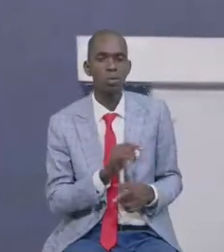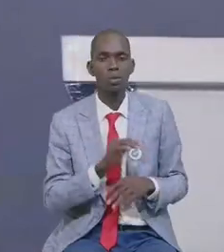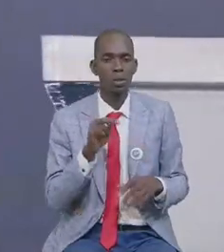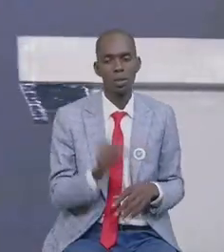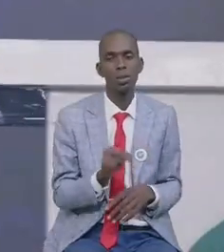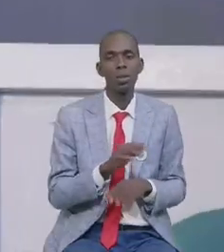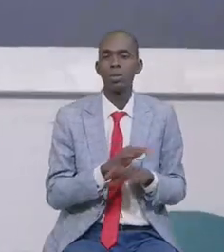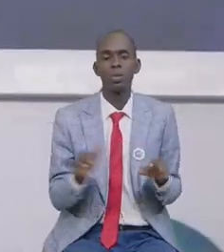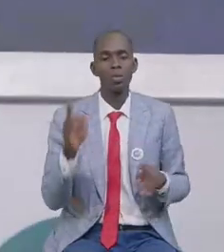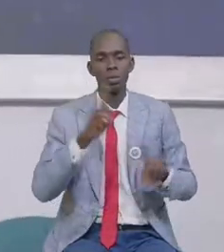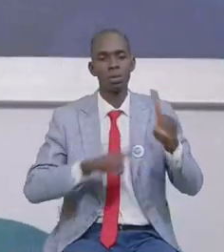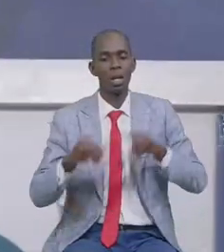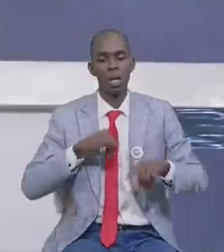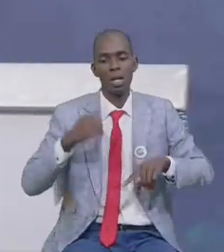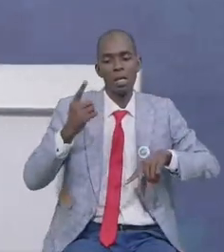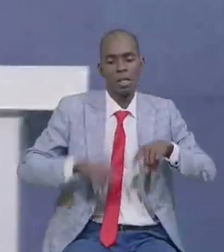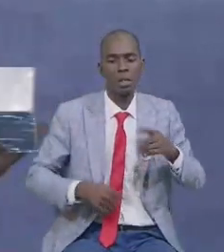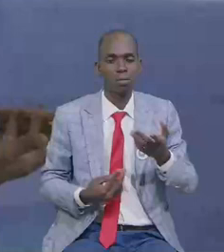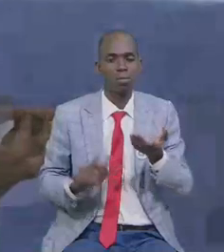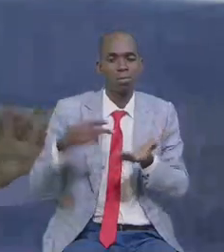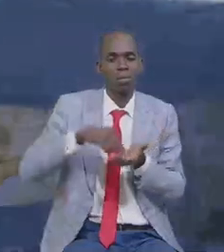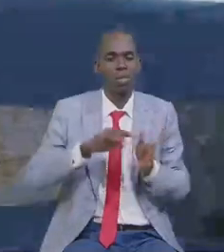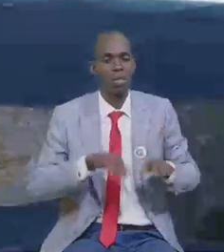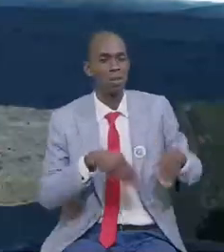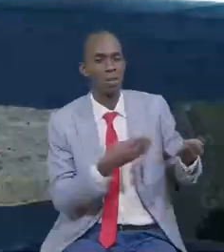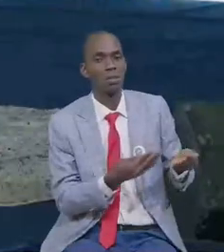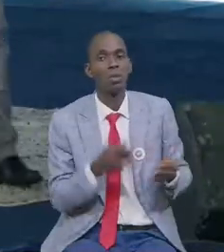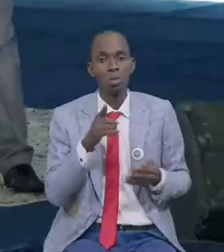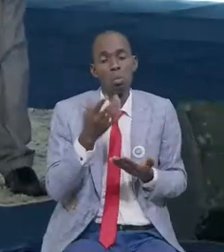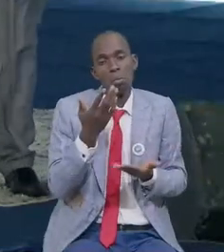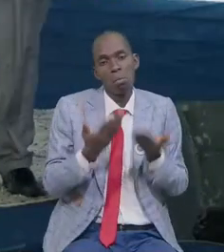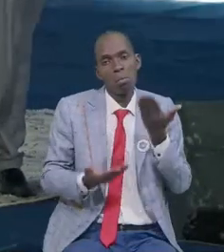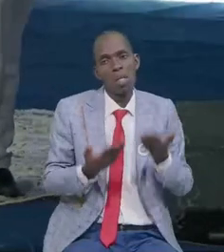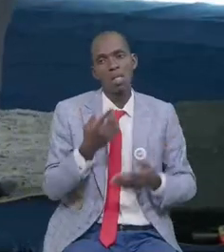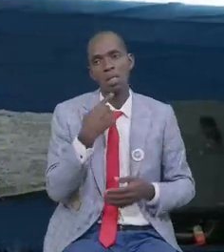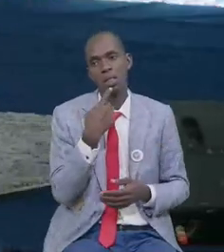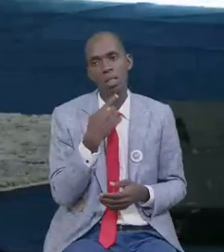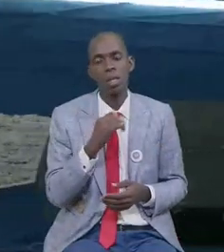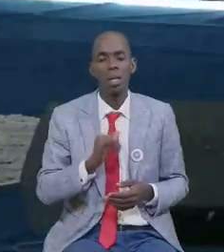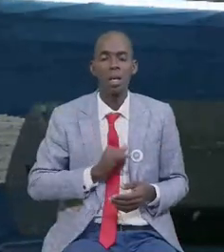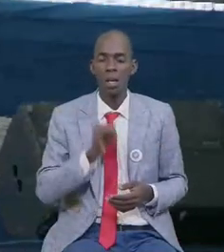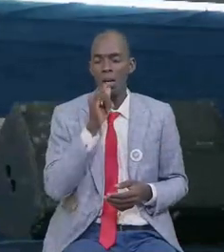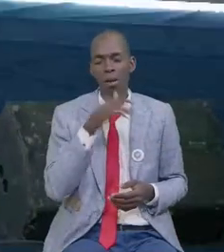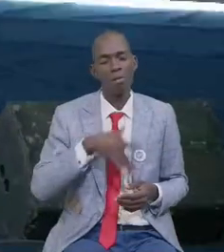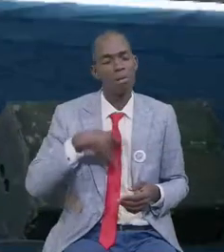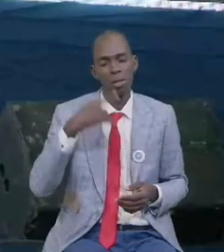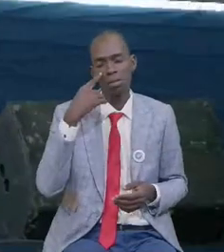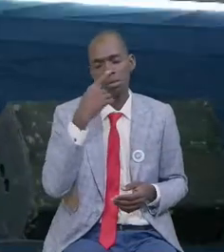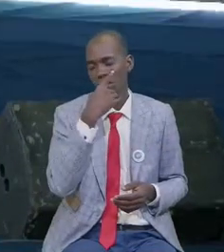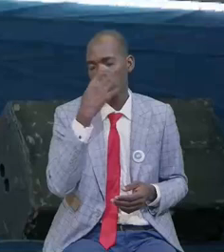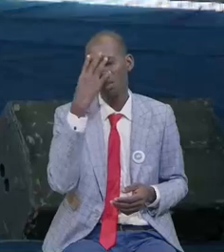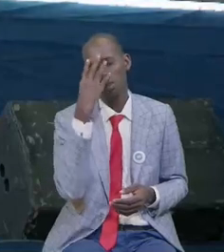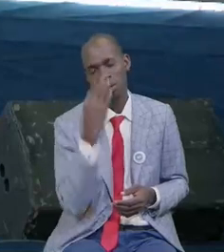dit pas, je ne peux pas me lever pour lui donner. Tu peux dire vraiment, il y a tellement sommeil, je suis tellement